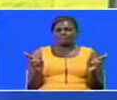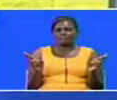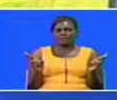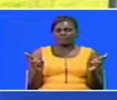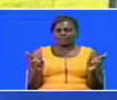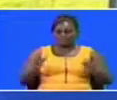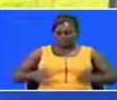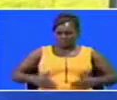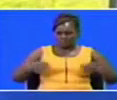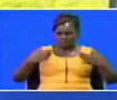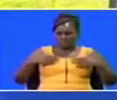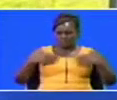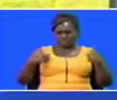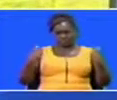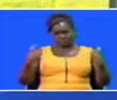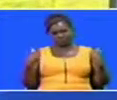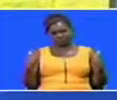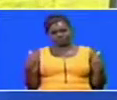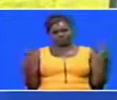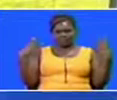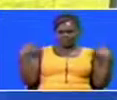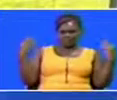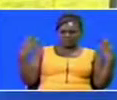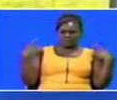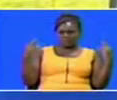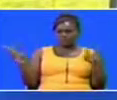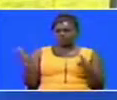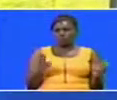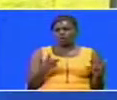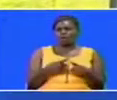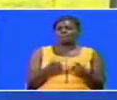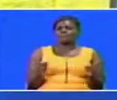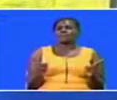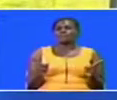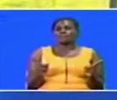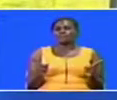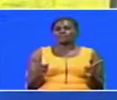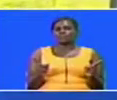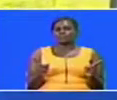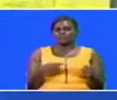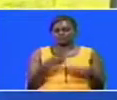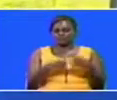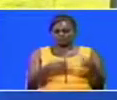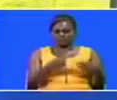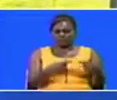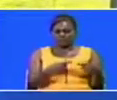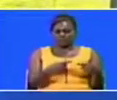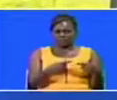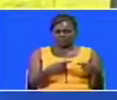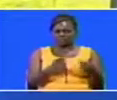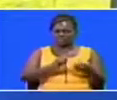fitness, I'm doing normal things. With the training, I'm doing normal things. But the problem is maybe what will change